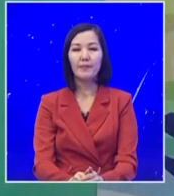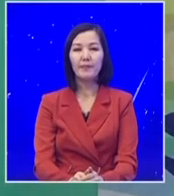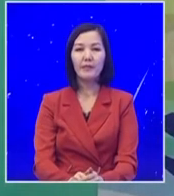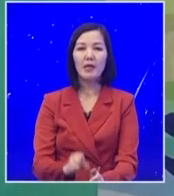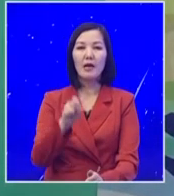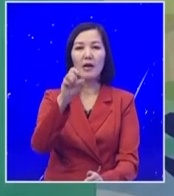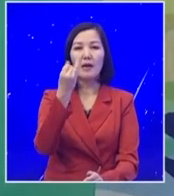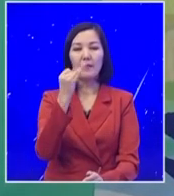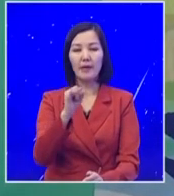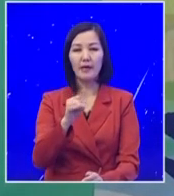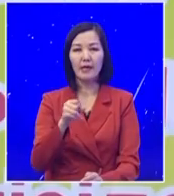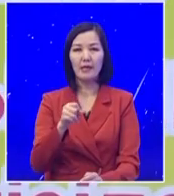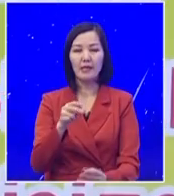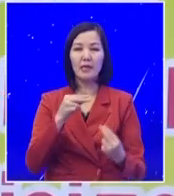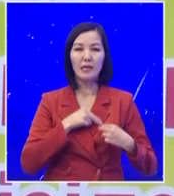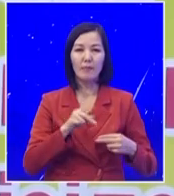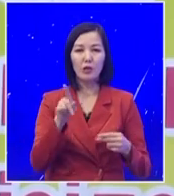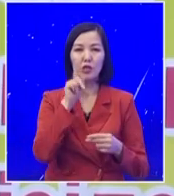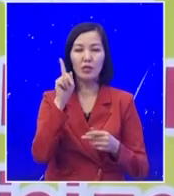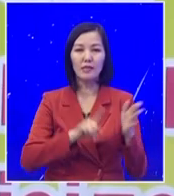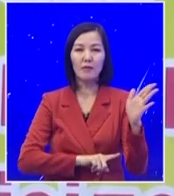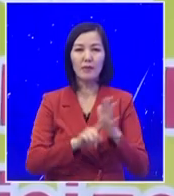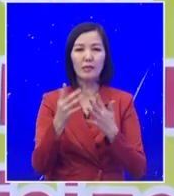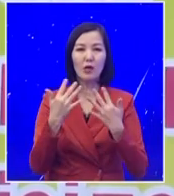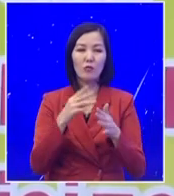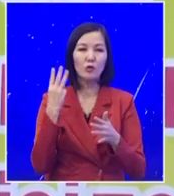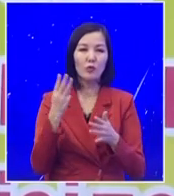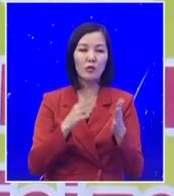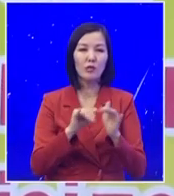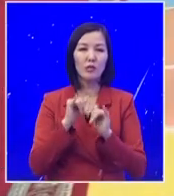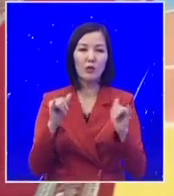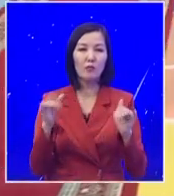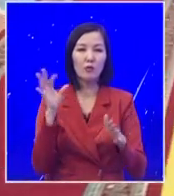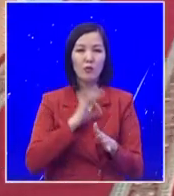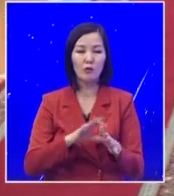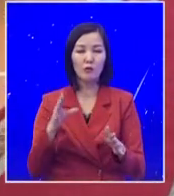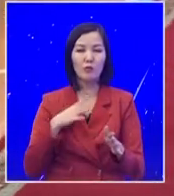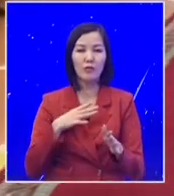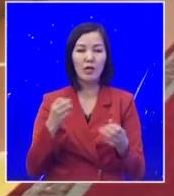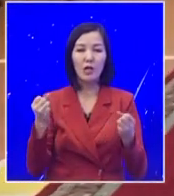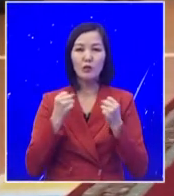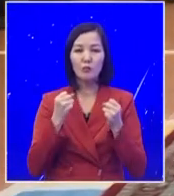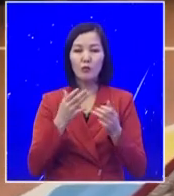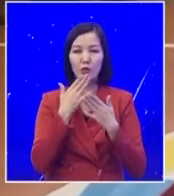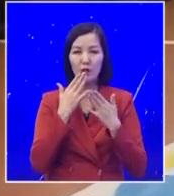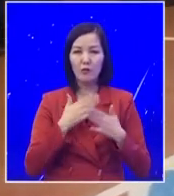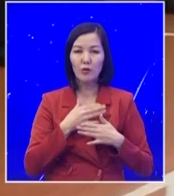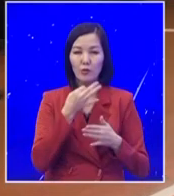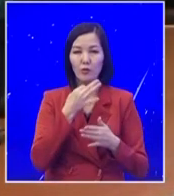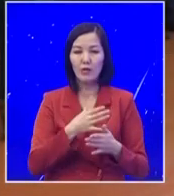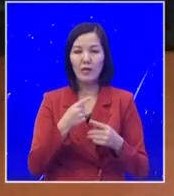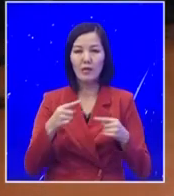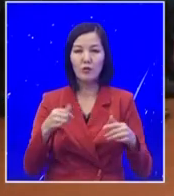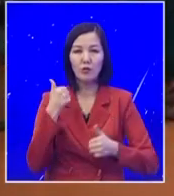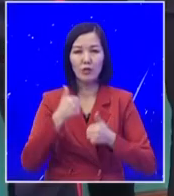Абай Байділдаев еңбекке ерте араласып, ауыл шаруашылығының өркендеуіне өзіндік үлес қосқан азамат. Сонымен қатар спортты да жанына жақын тартып, түрлі